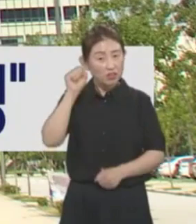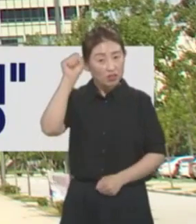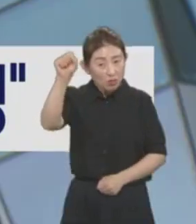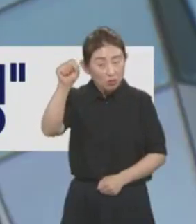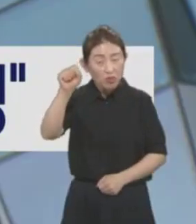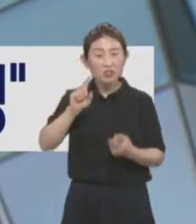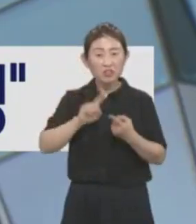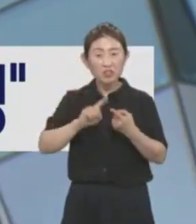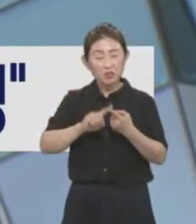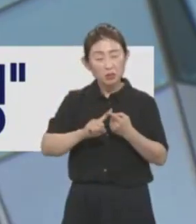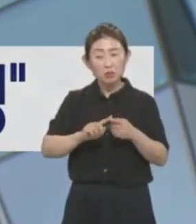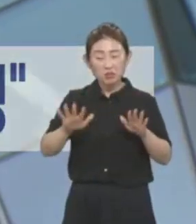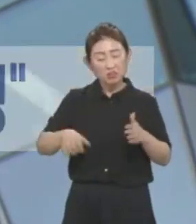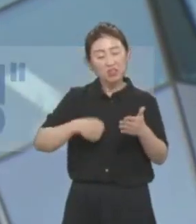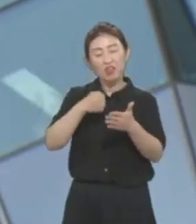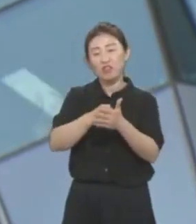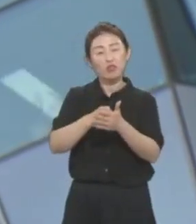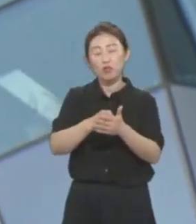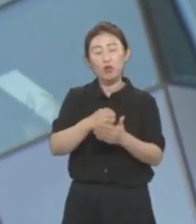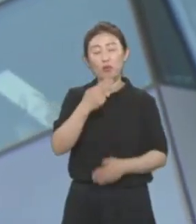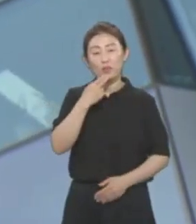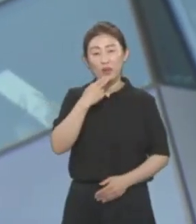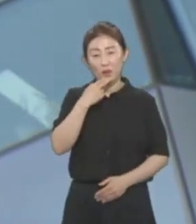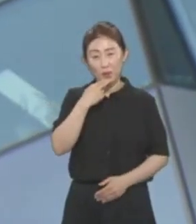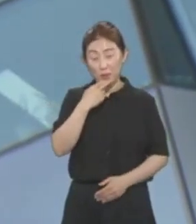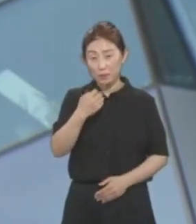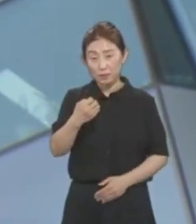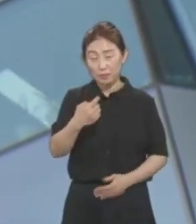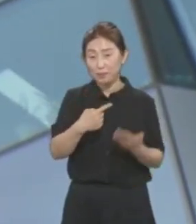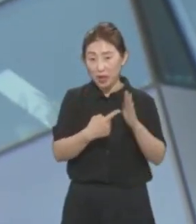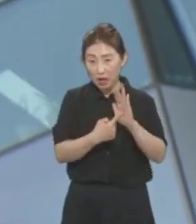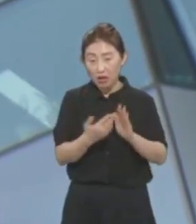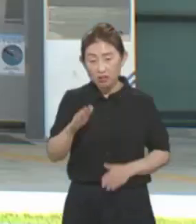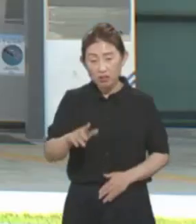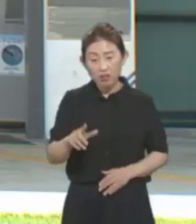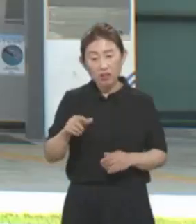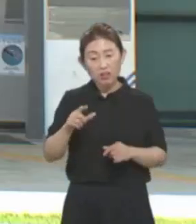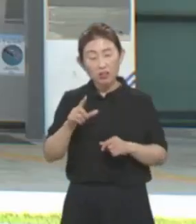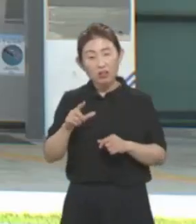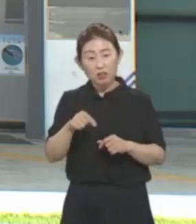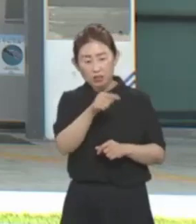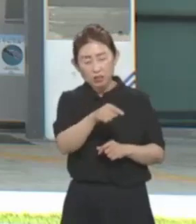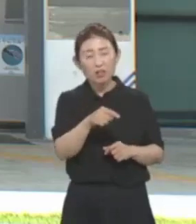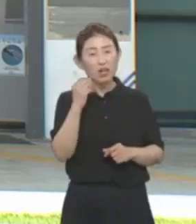여부에 대해선 아직 결정한 바 없다고 밝혔지만 지역 정가에서는 이